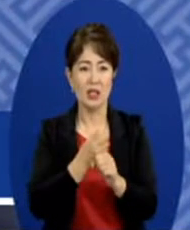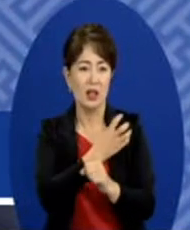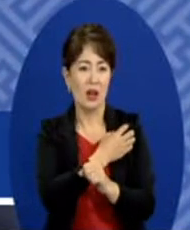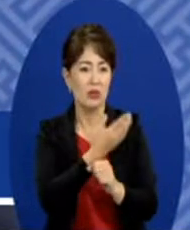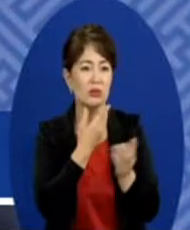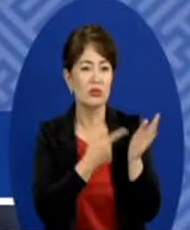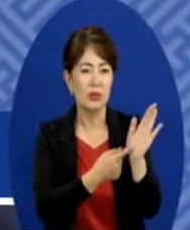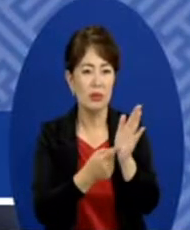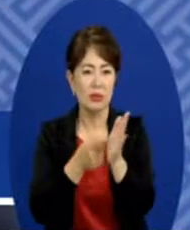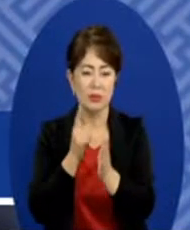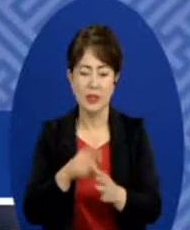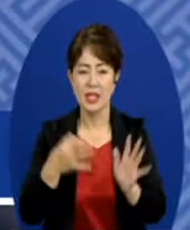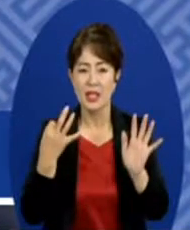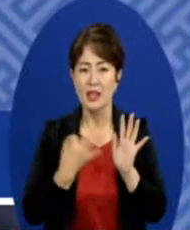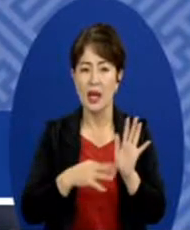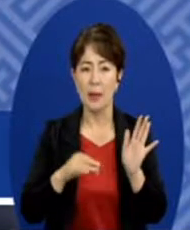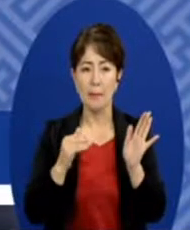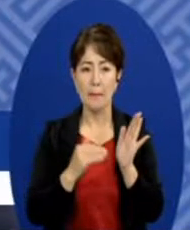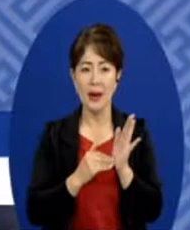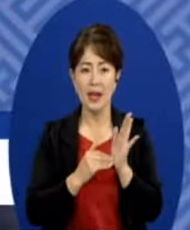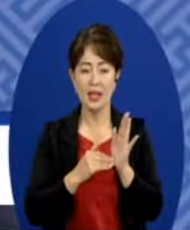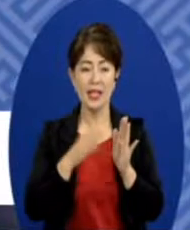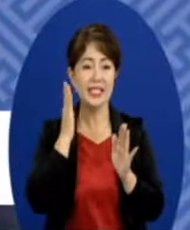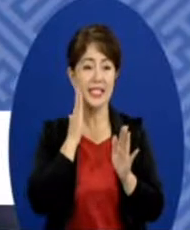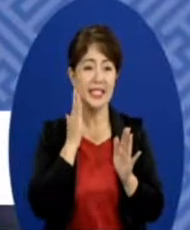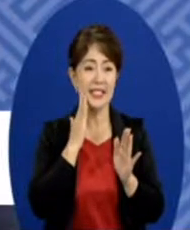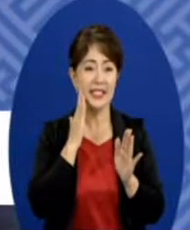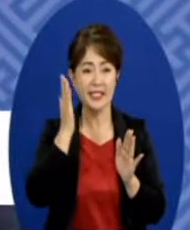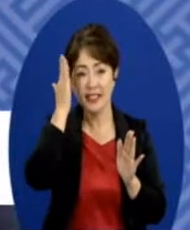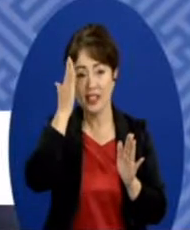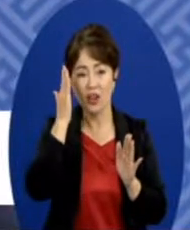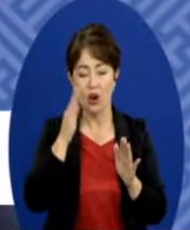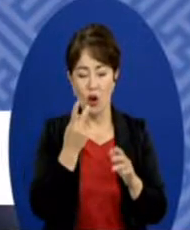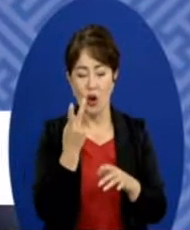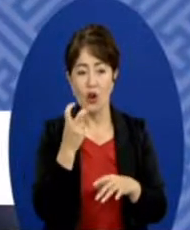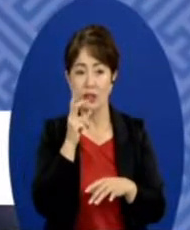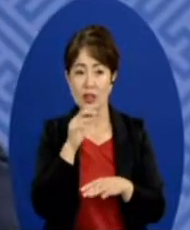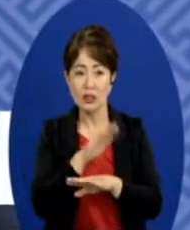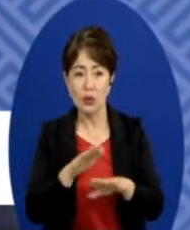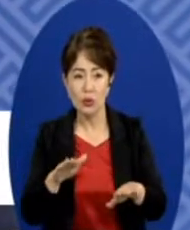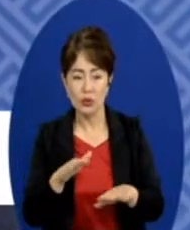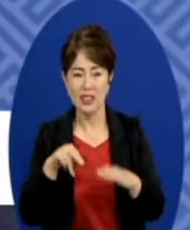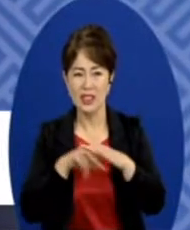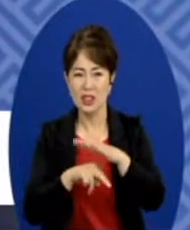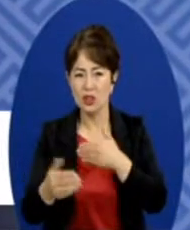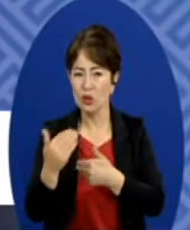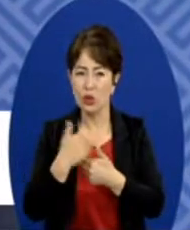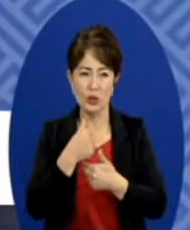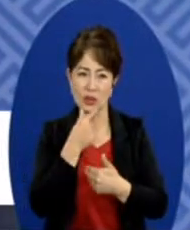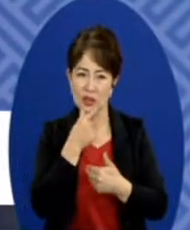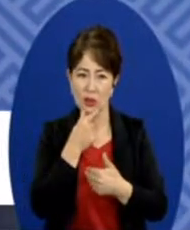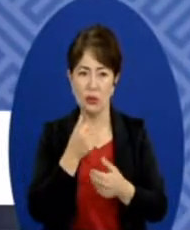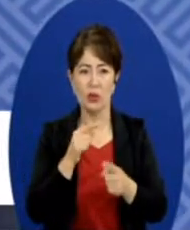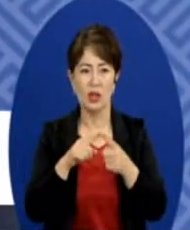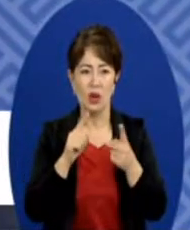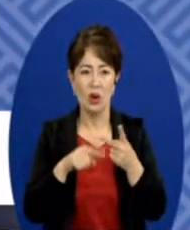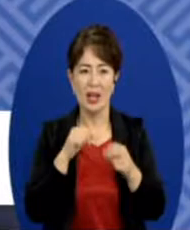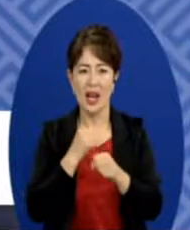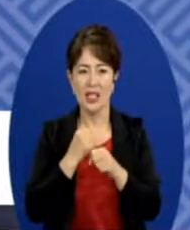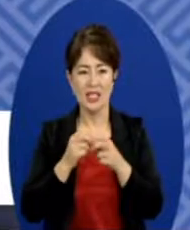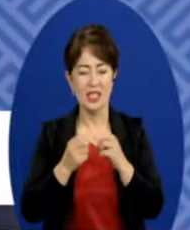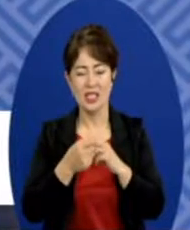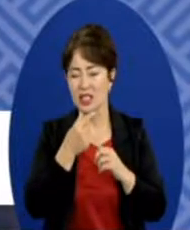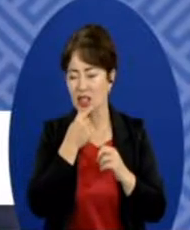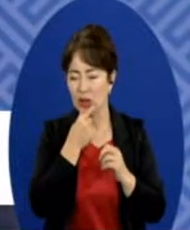даалгавар өгсөн л дээ. 80 мянган эцэг их 2 настай хүүхдээ цэцэрлэгт хамруулж чадахгүй бас ажил хийх боломж